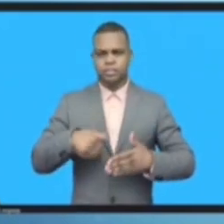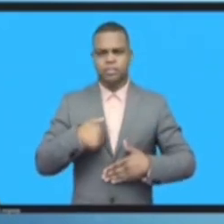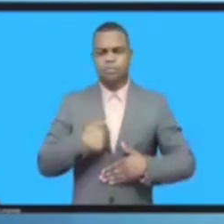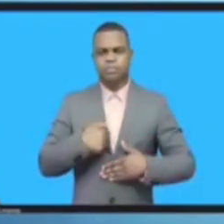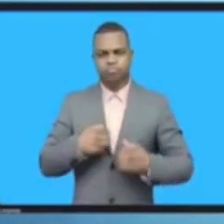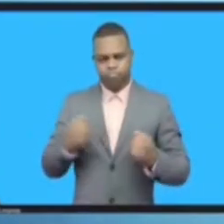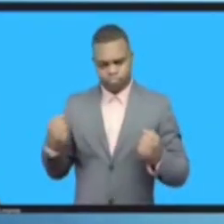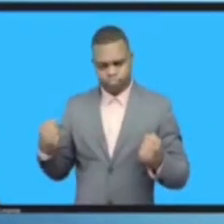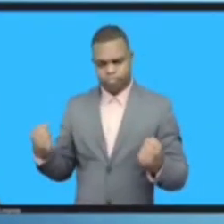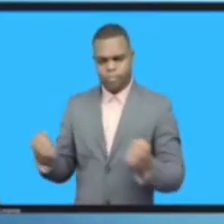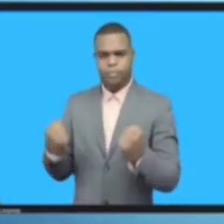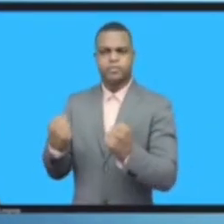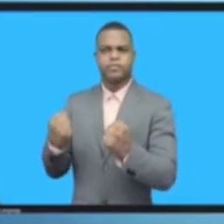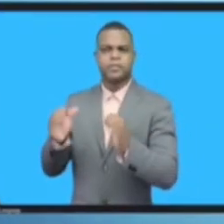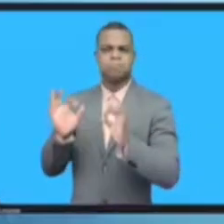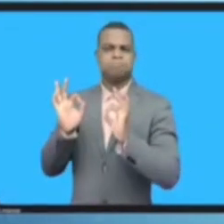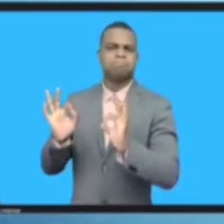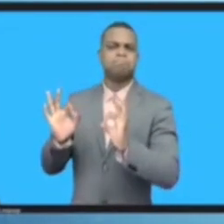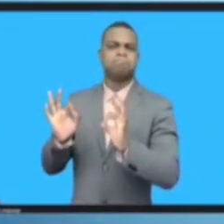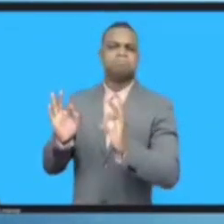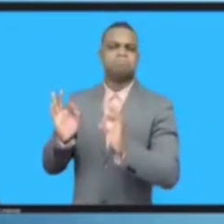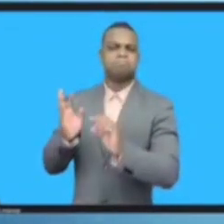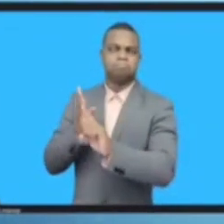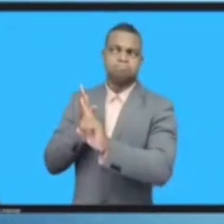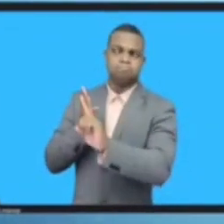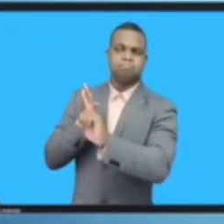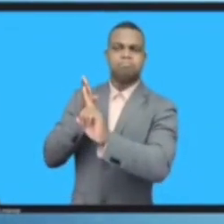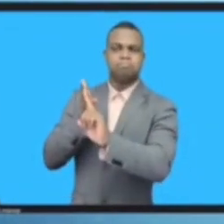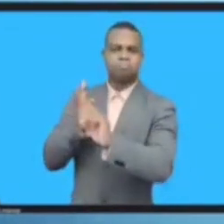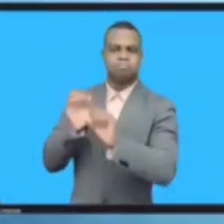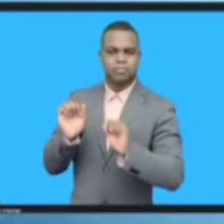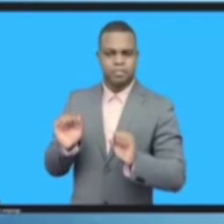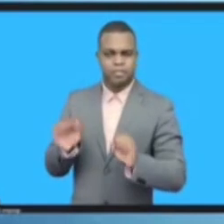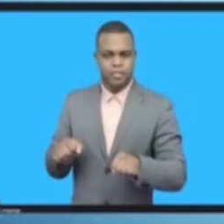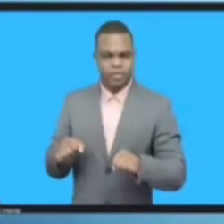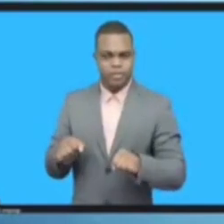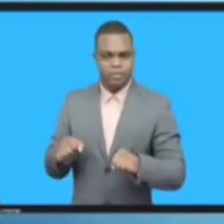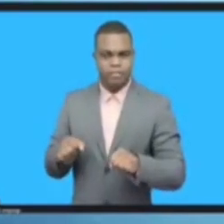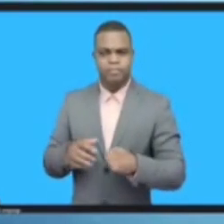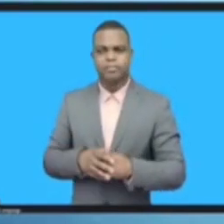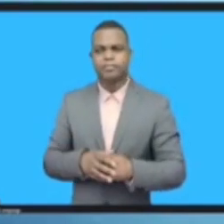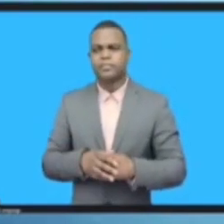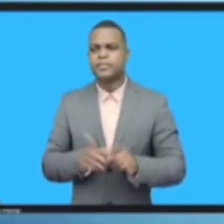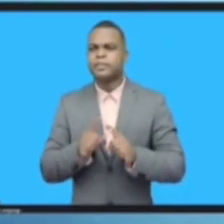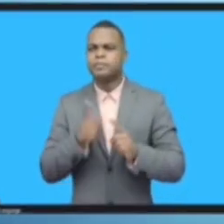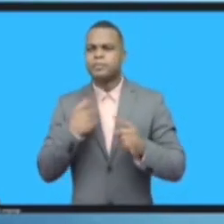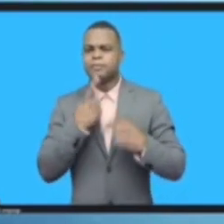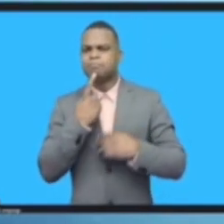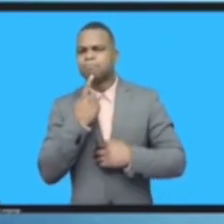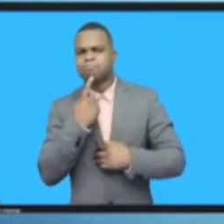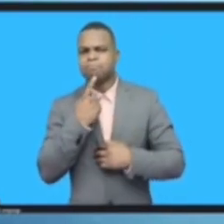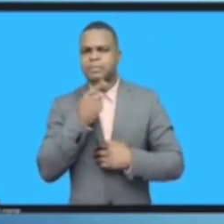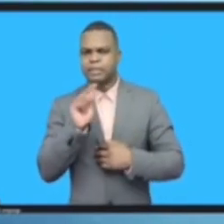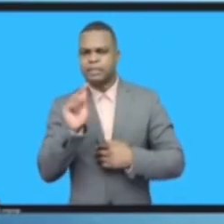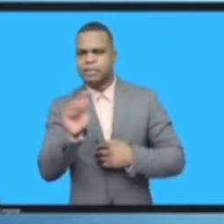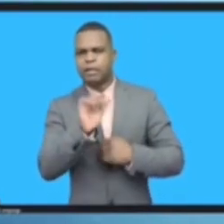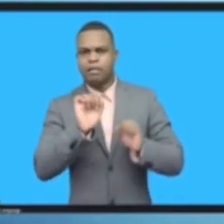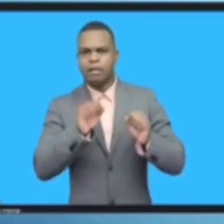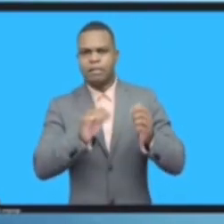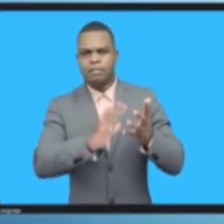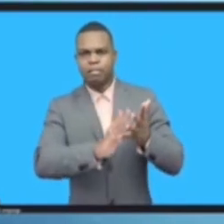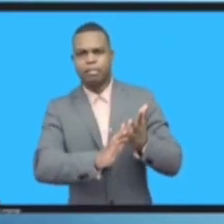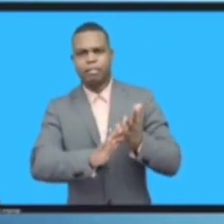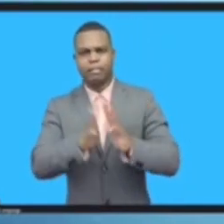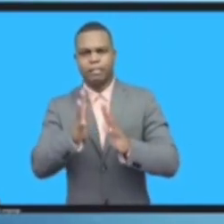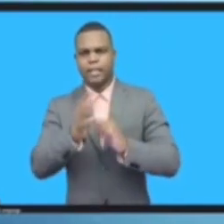essayer de maîtriser les aspects négatifs qui peuvent exister. Le monde entier a les yeux